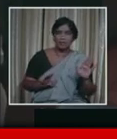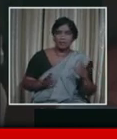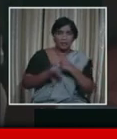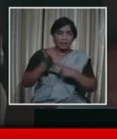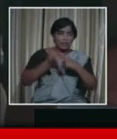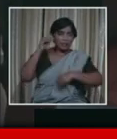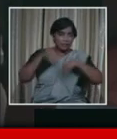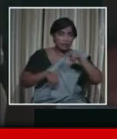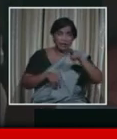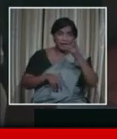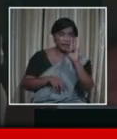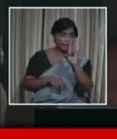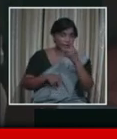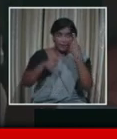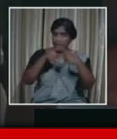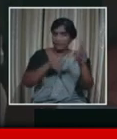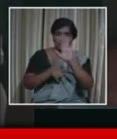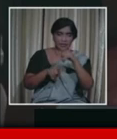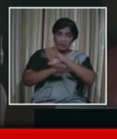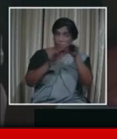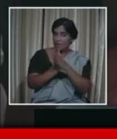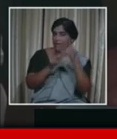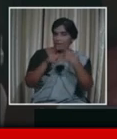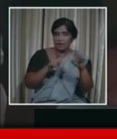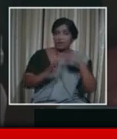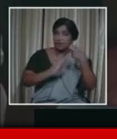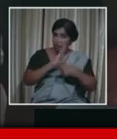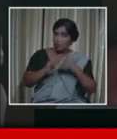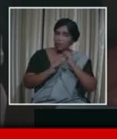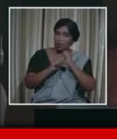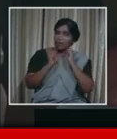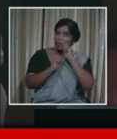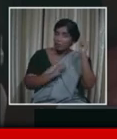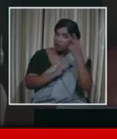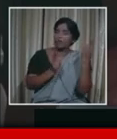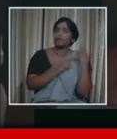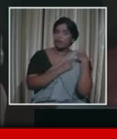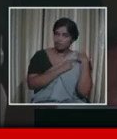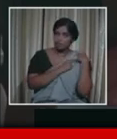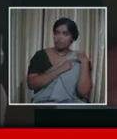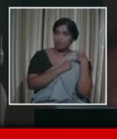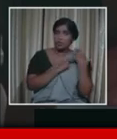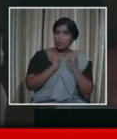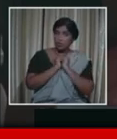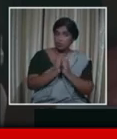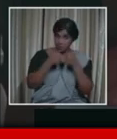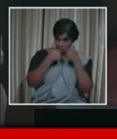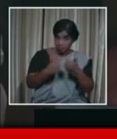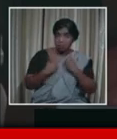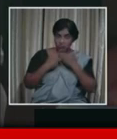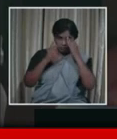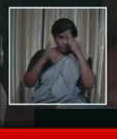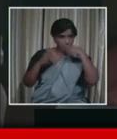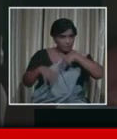desapalakya 225 dena vitarak karapu deyak nemei me rate hama manussayama wage kiyannata ona tamange rassawa karanawada